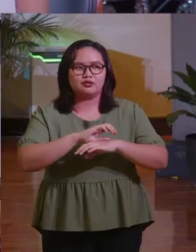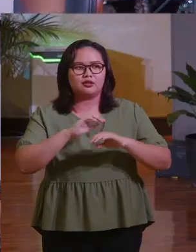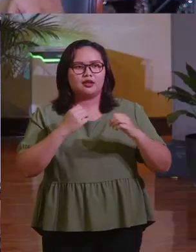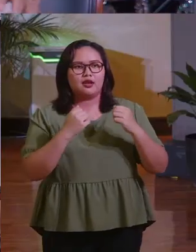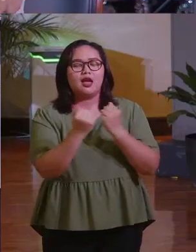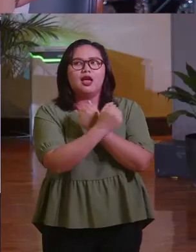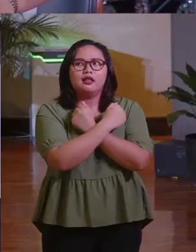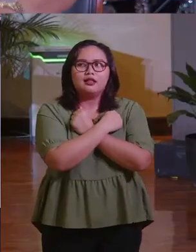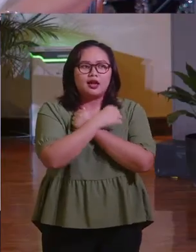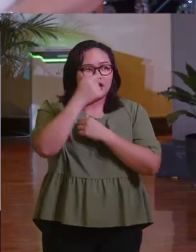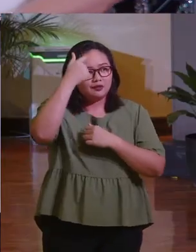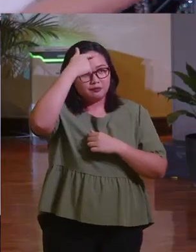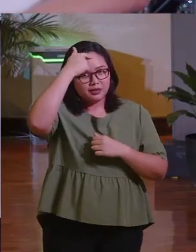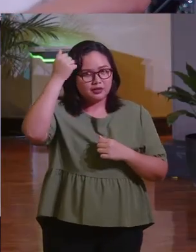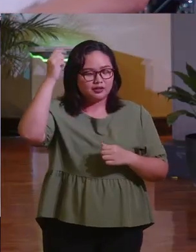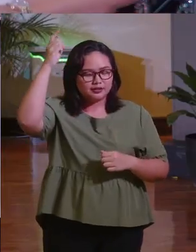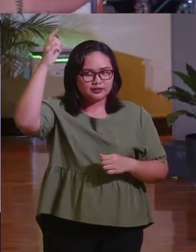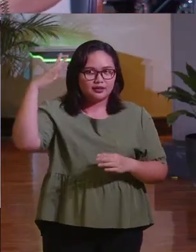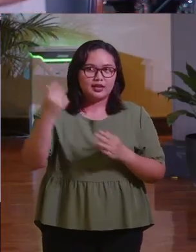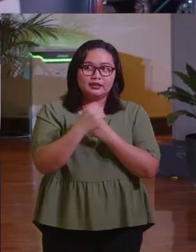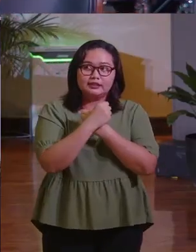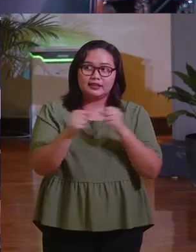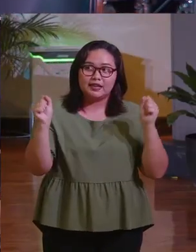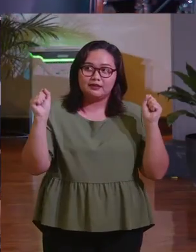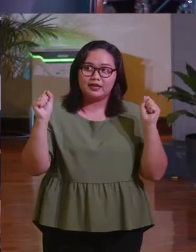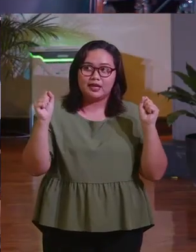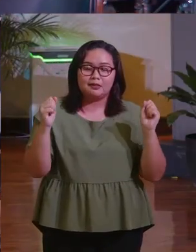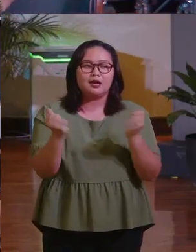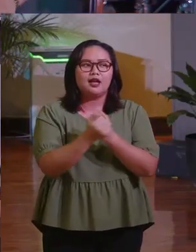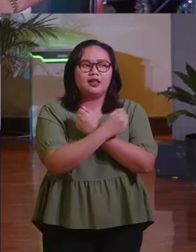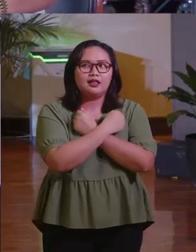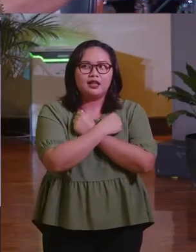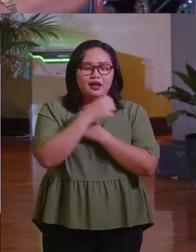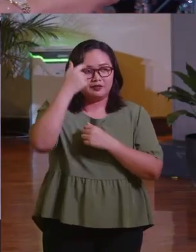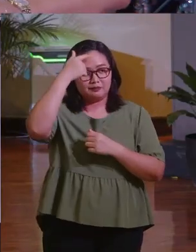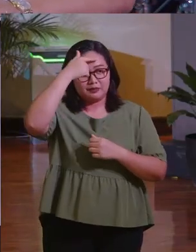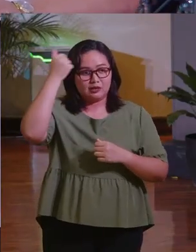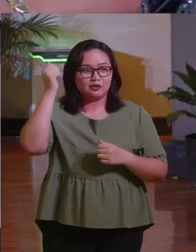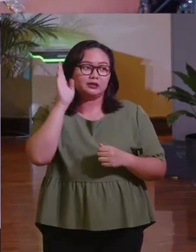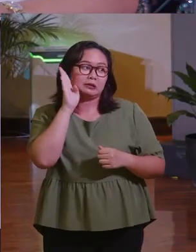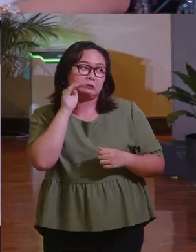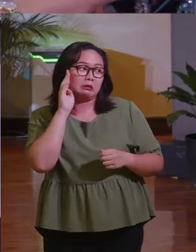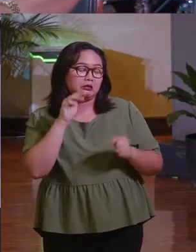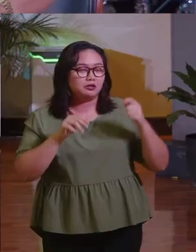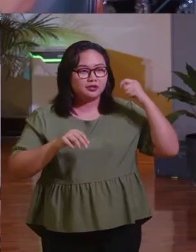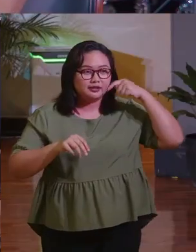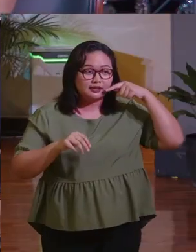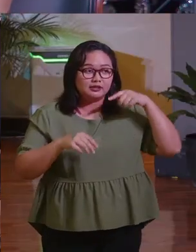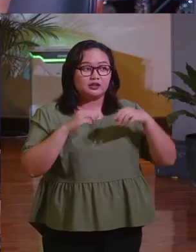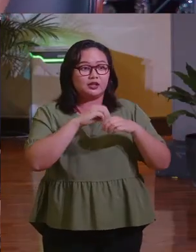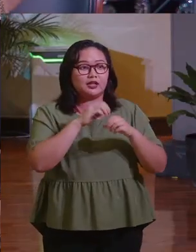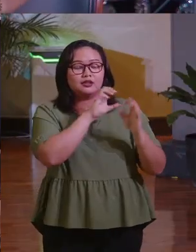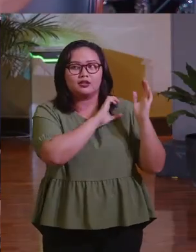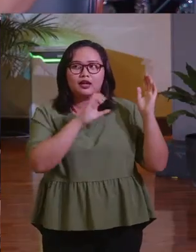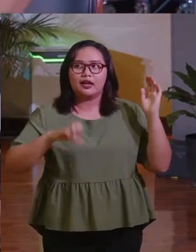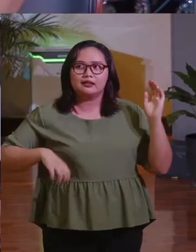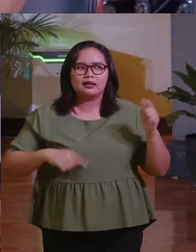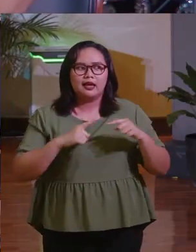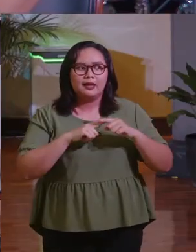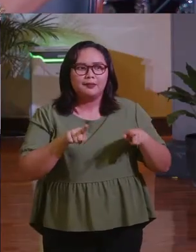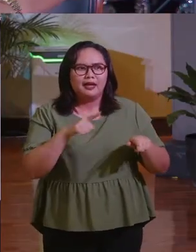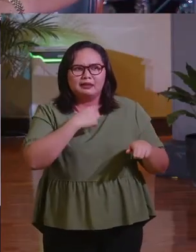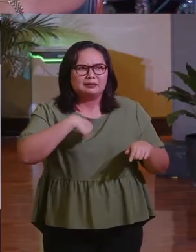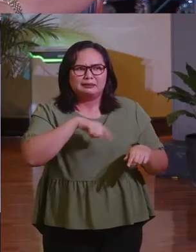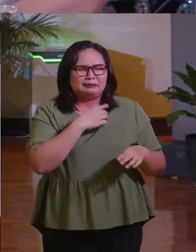ay niligtas din ng Panginoon. Mahal natin sila sapagkat kapatid natin sila sa pananampalataya, pero ayaw natin